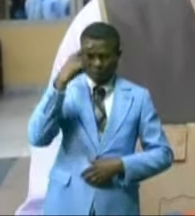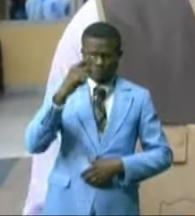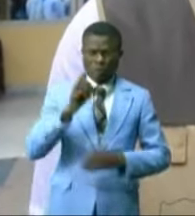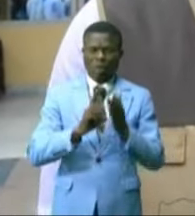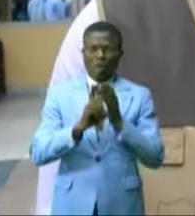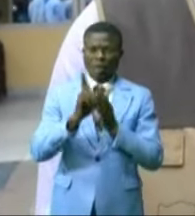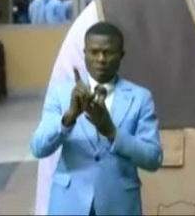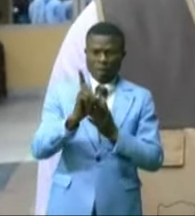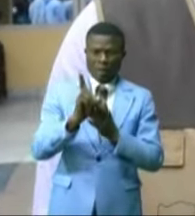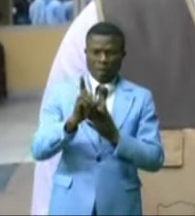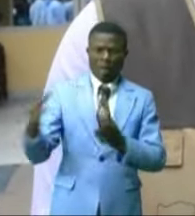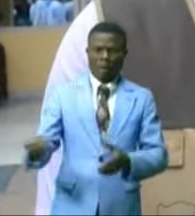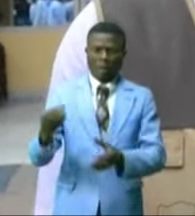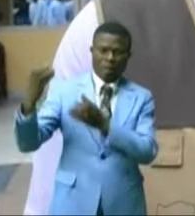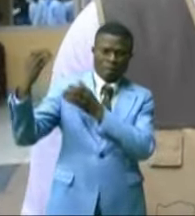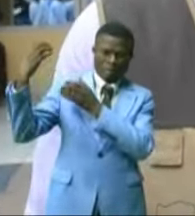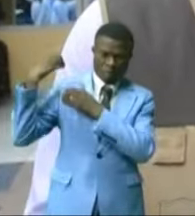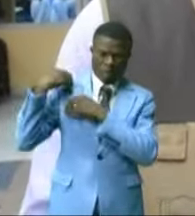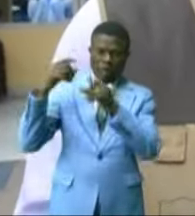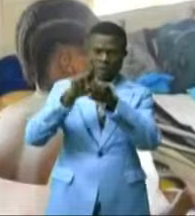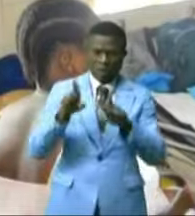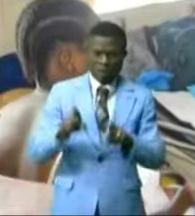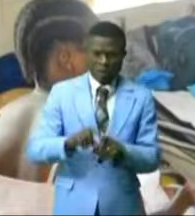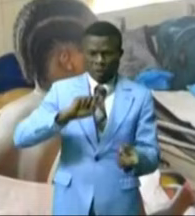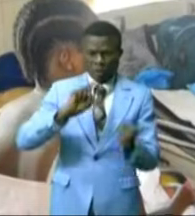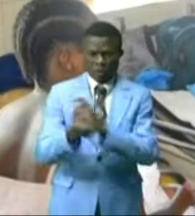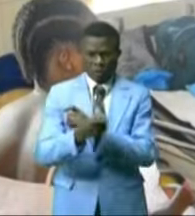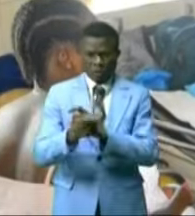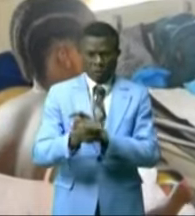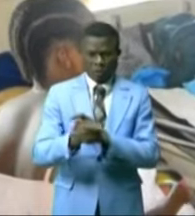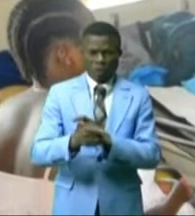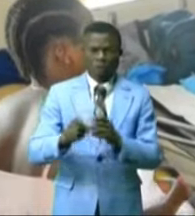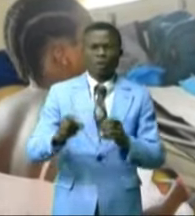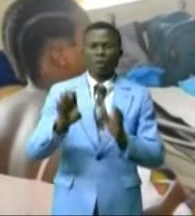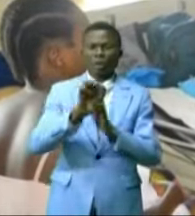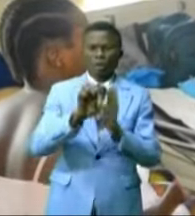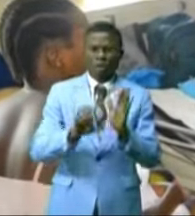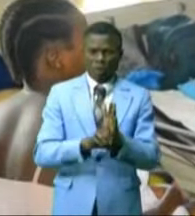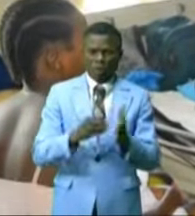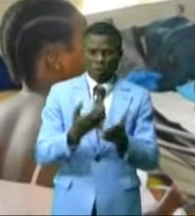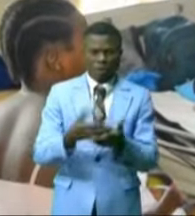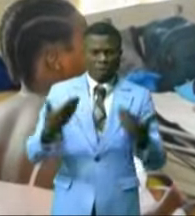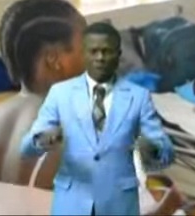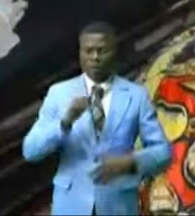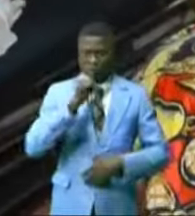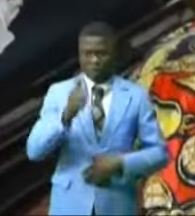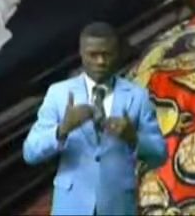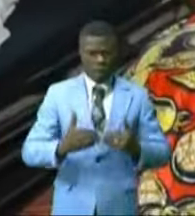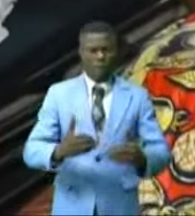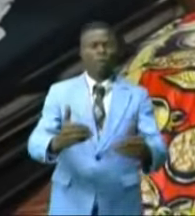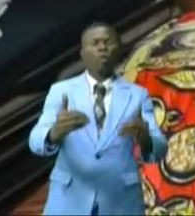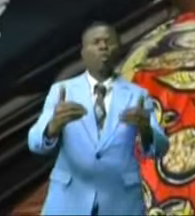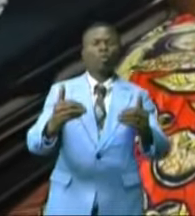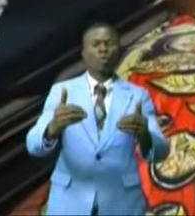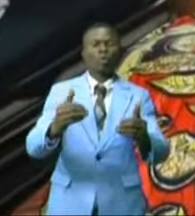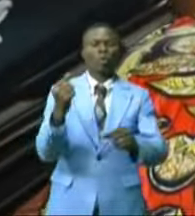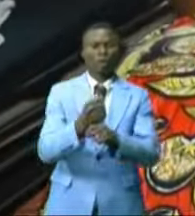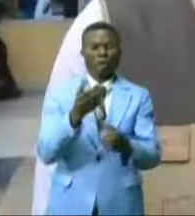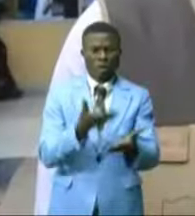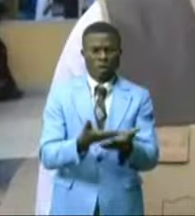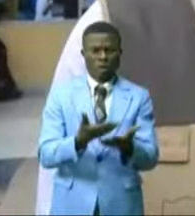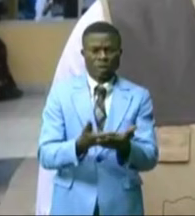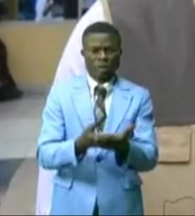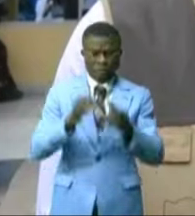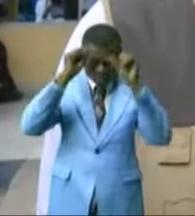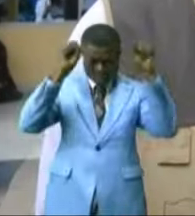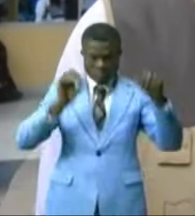booster la prise en charge et ainsi améliorer le plateau technique. Ce n'est pas terminé, nous allons continuer ce travail. Le président